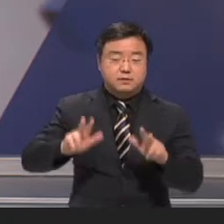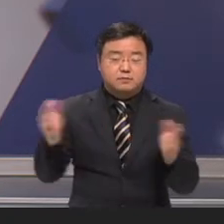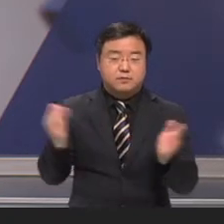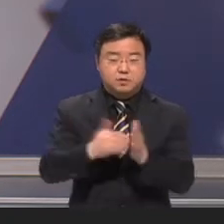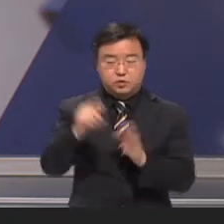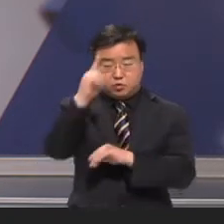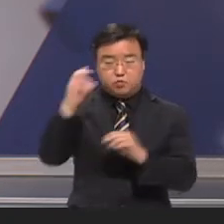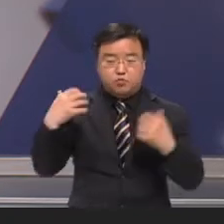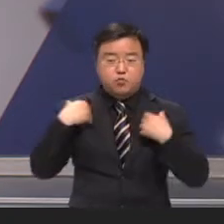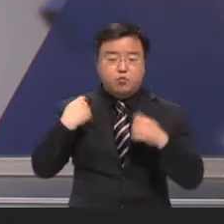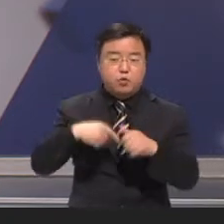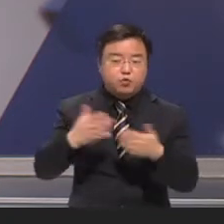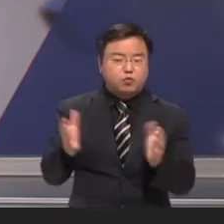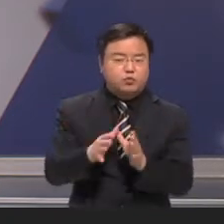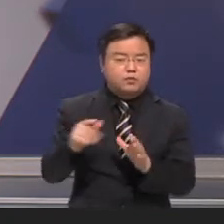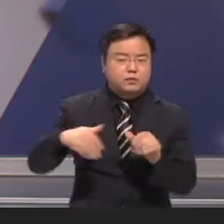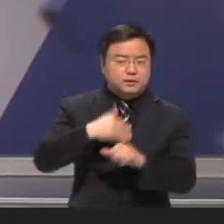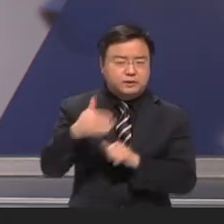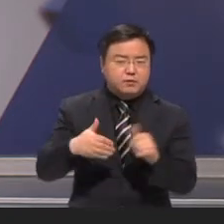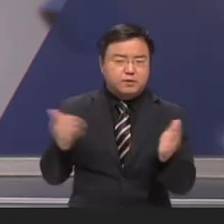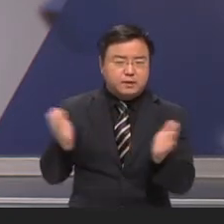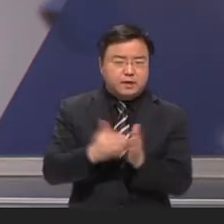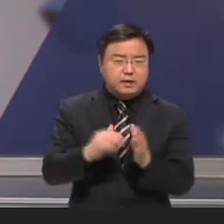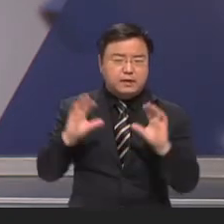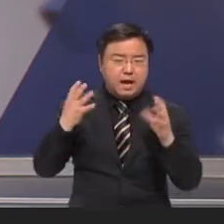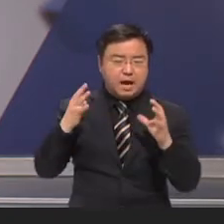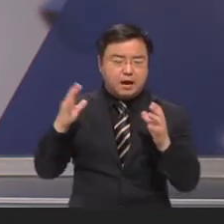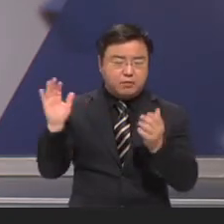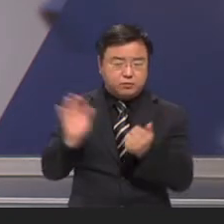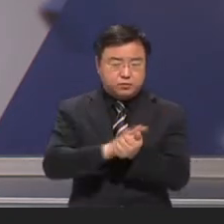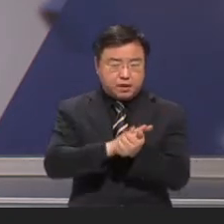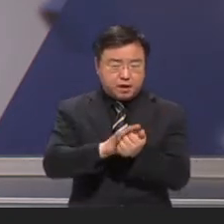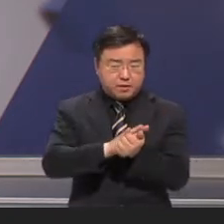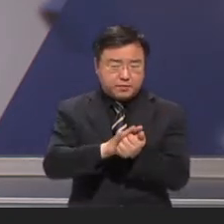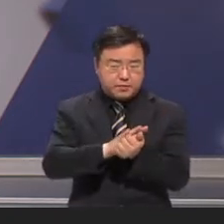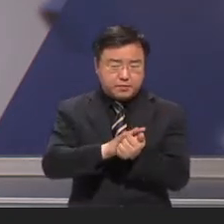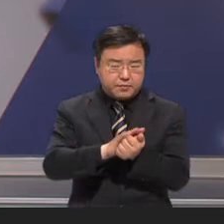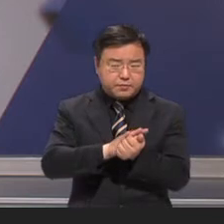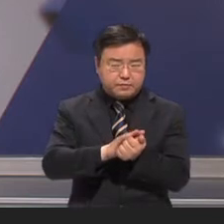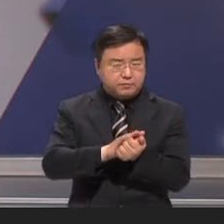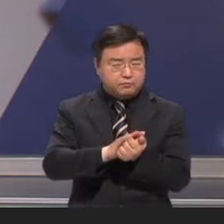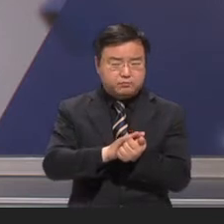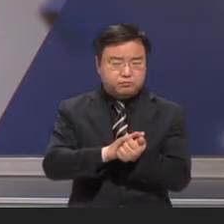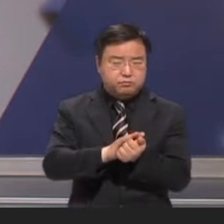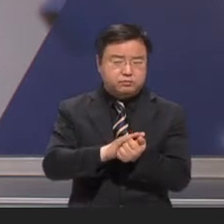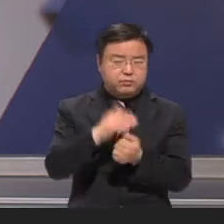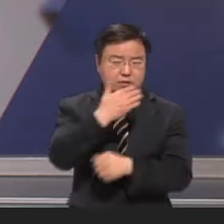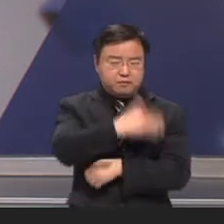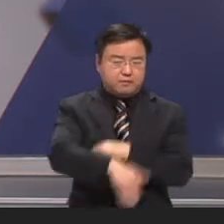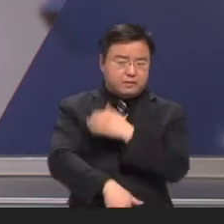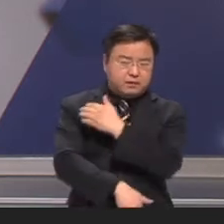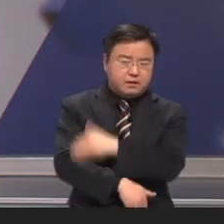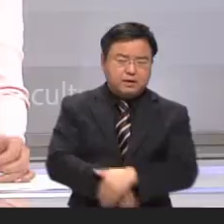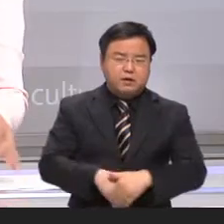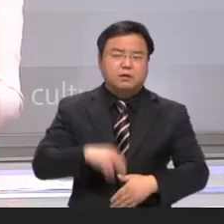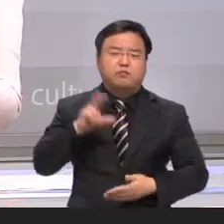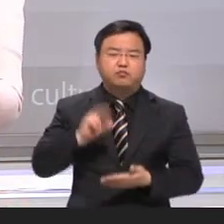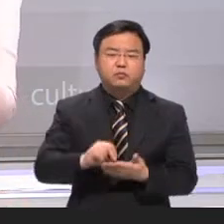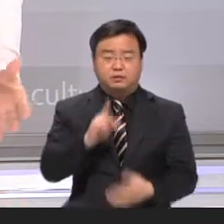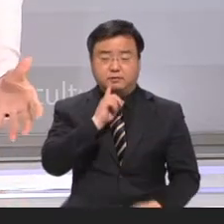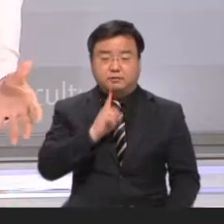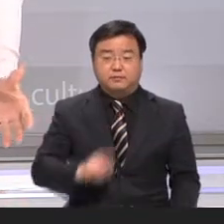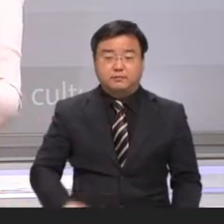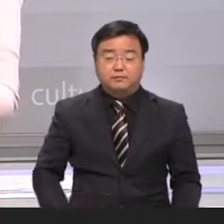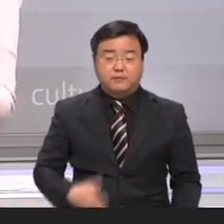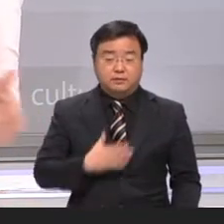교육당국이 상황이 이렇게 될 때까지 야동 관리에 사실상 손을 놓고 있었다는 비판은 피하기 어려워 보입니다. 네, 그렇습니다. 지금